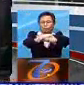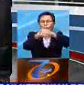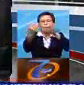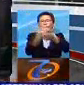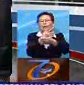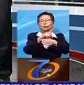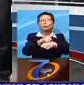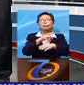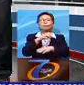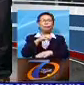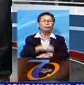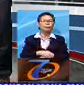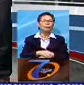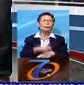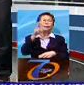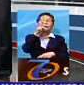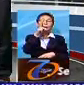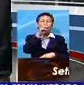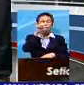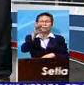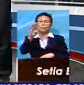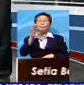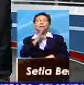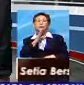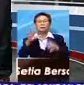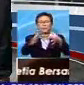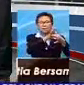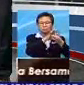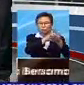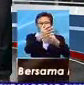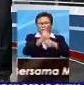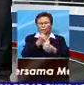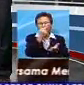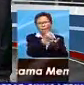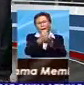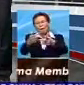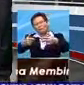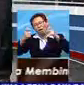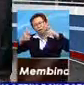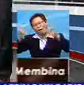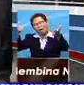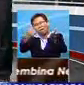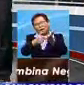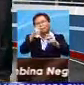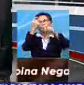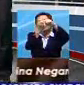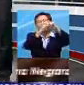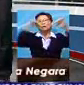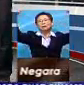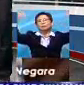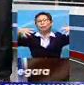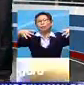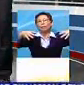negeri itu menteri besar Datuk Seri Ahmad basah Mat Hanifah berkata kerjasama tersebut dapat membantu mempercepat lagi pembinaan stadium